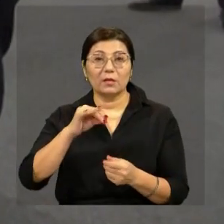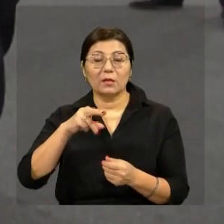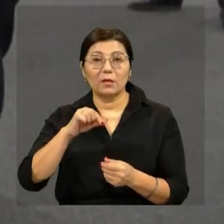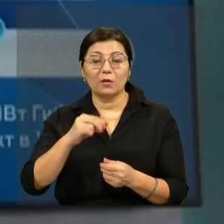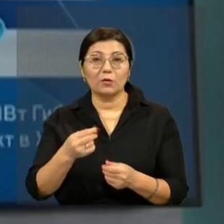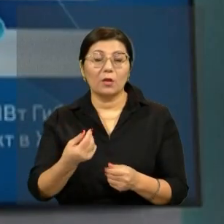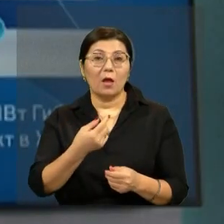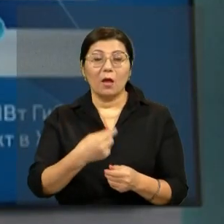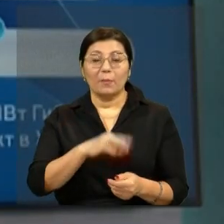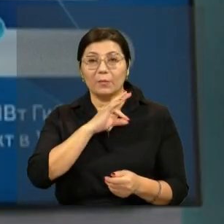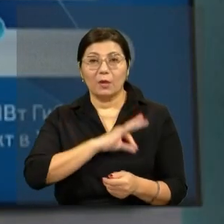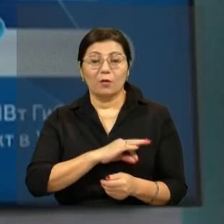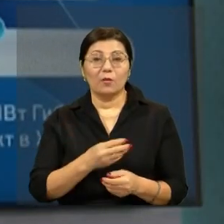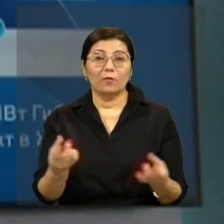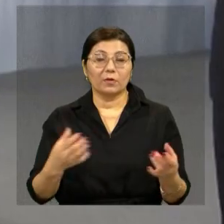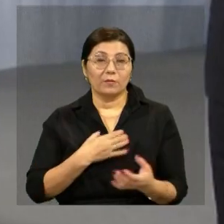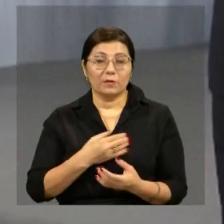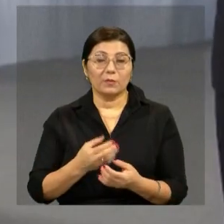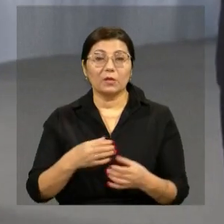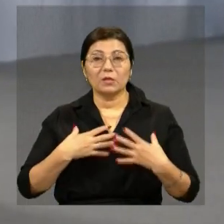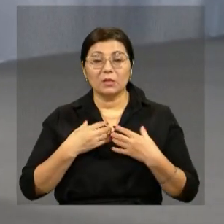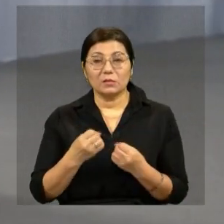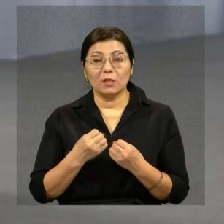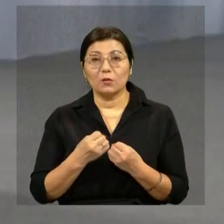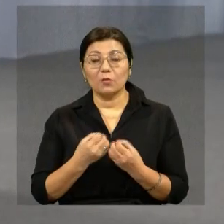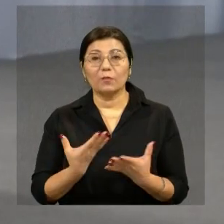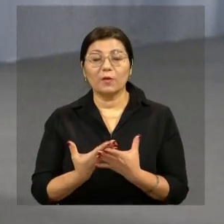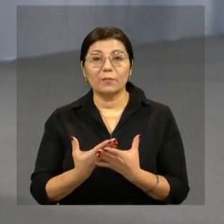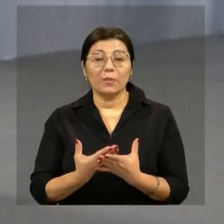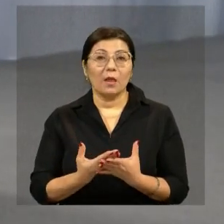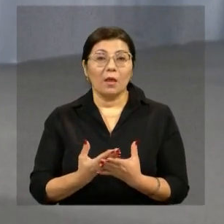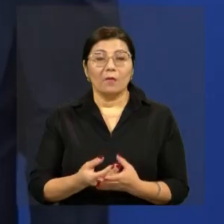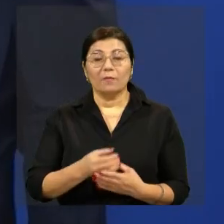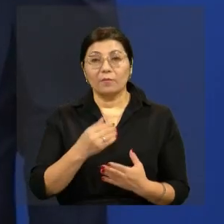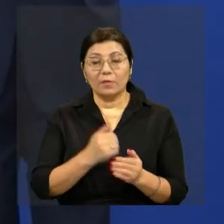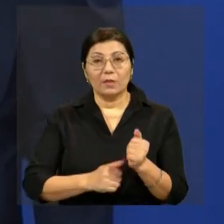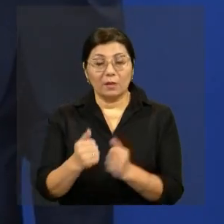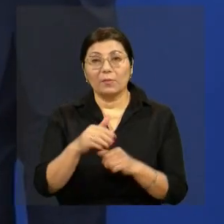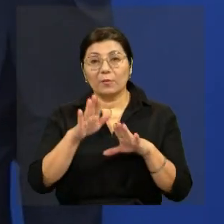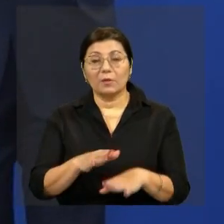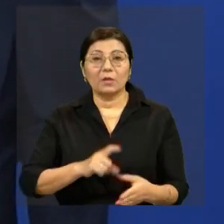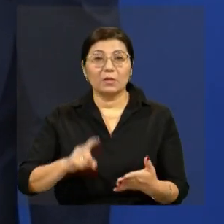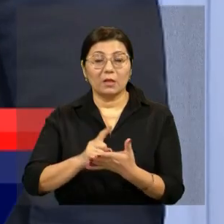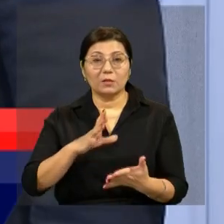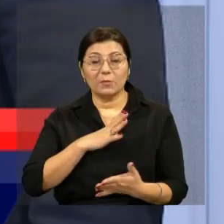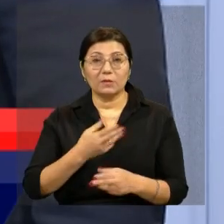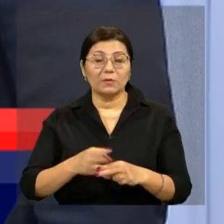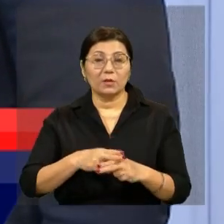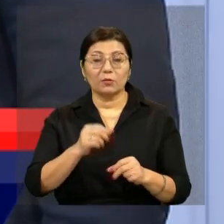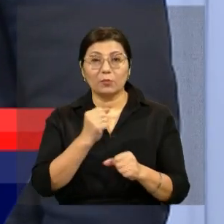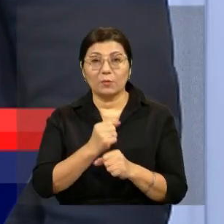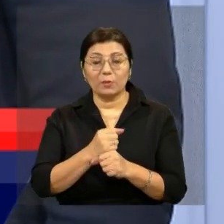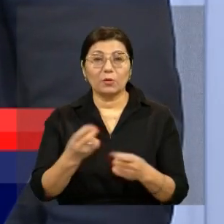Доходы важны, но здоровье людей на первом месте. Вопрос экологии в регионе не выходит из повестки дня. Эту работу нужно